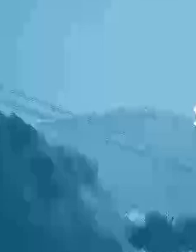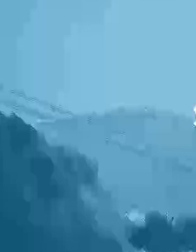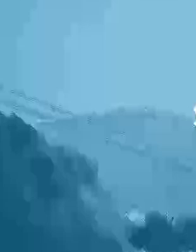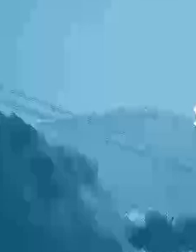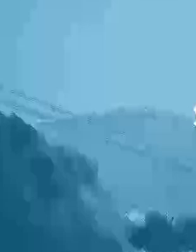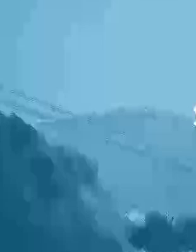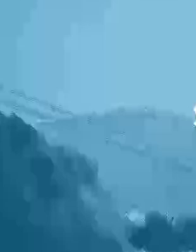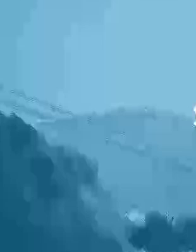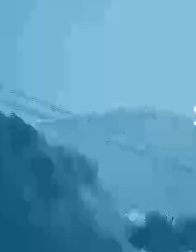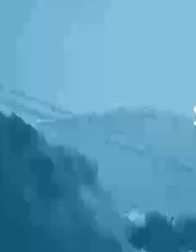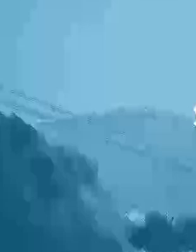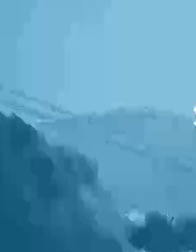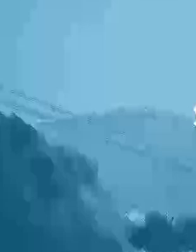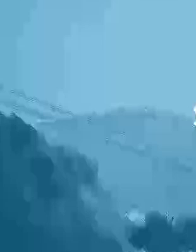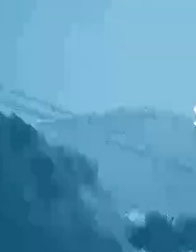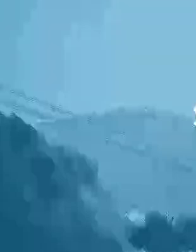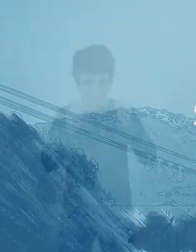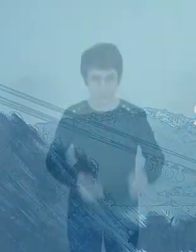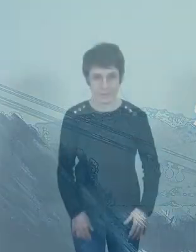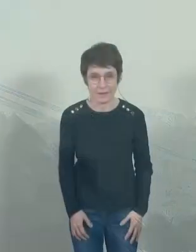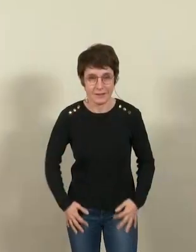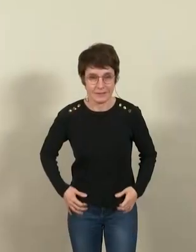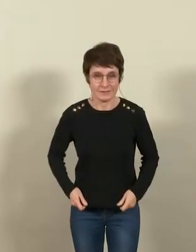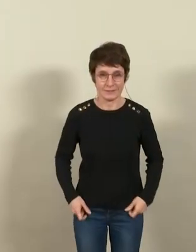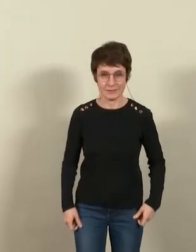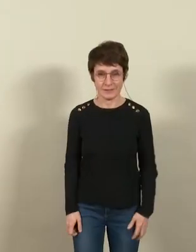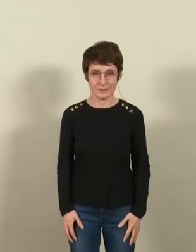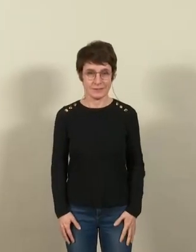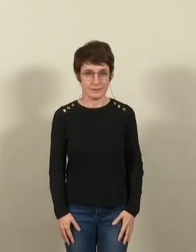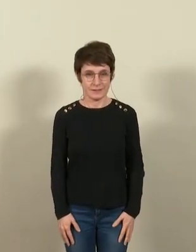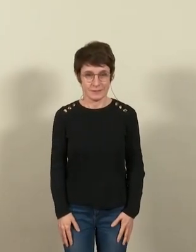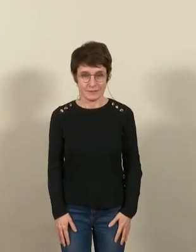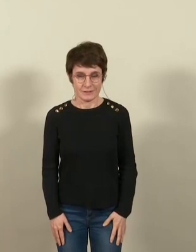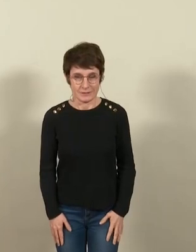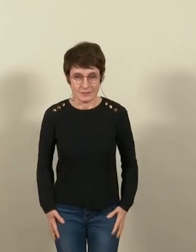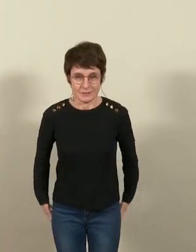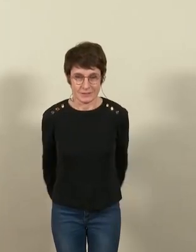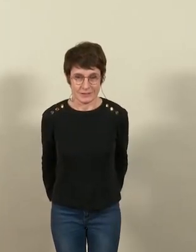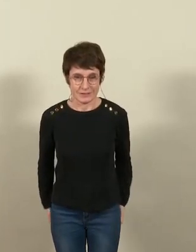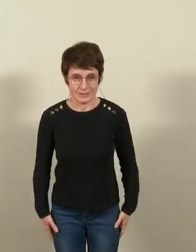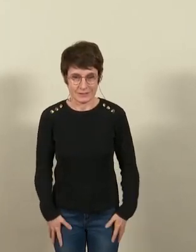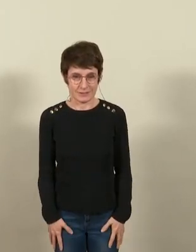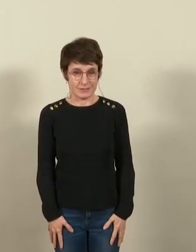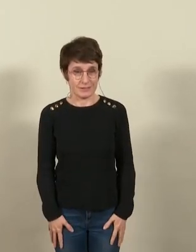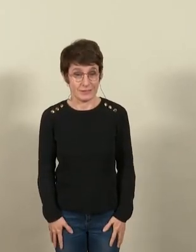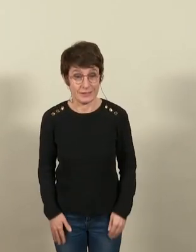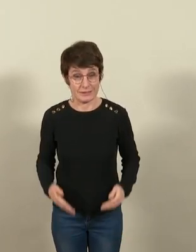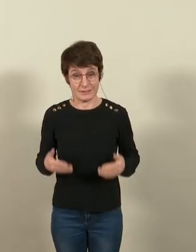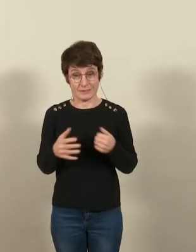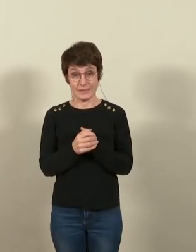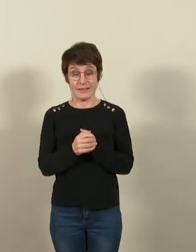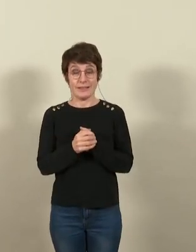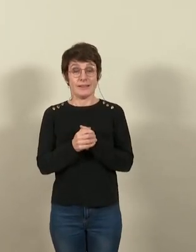allez Mesdames et Messieurs Je je suis en sevrage de bonbons ça fait un mois que fait un mois que j'ai pas mangé de bonbon